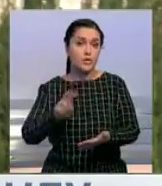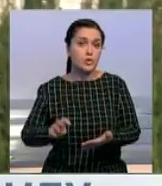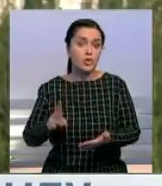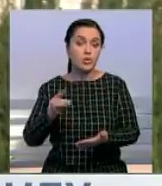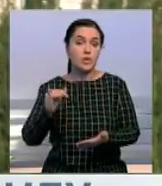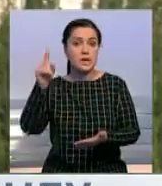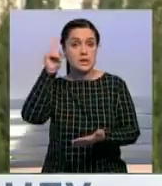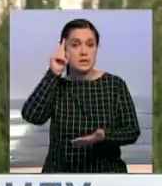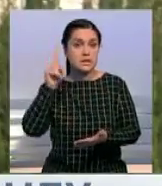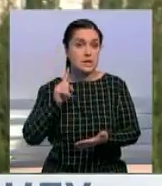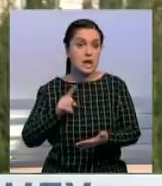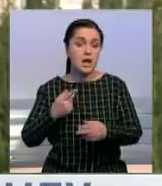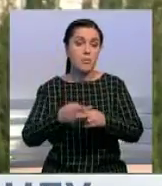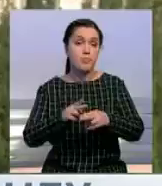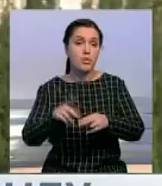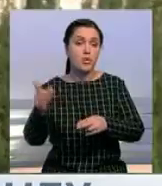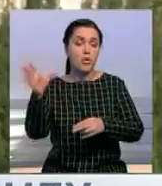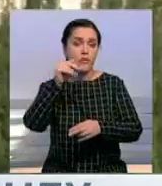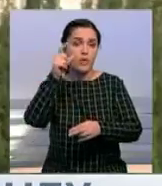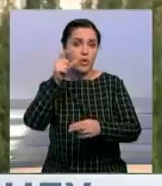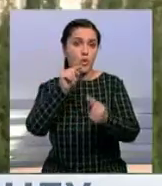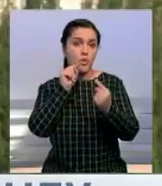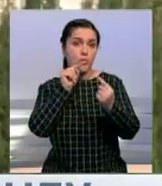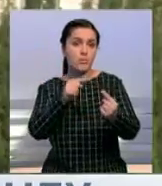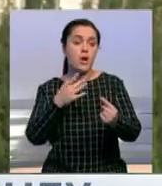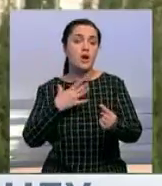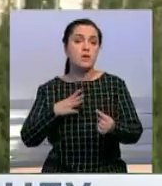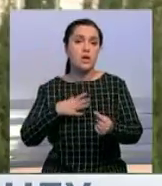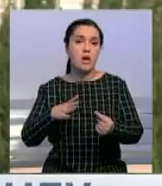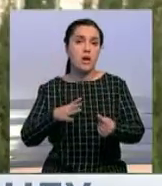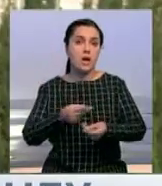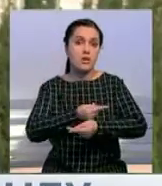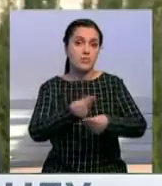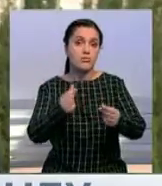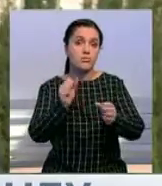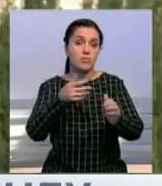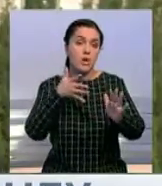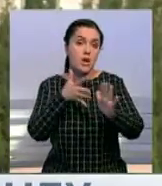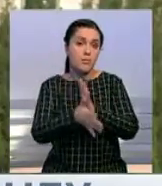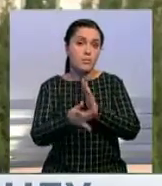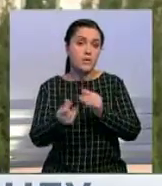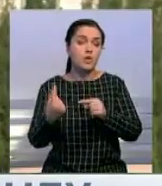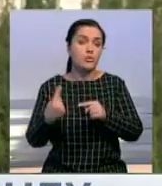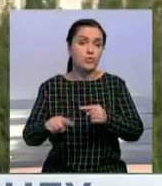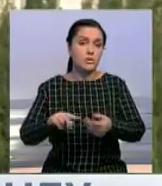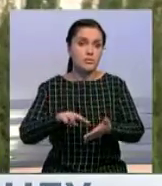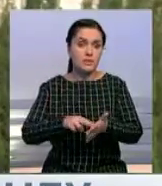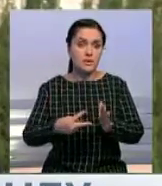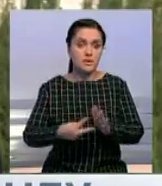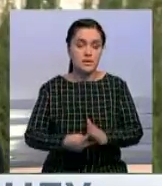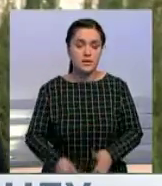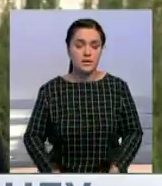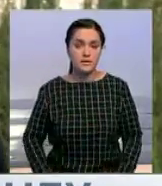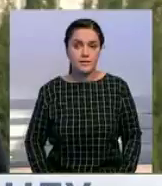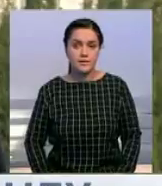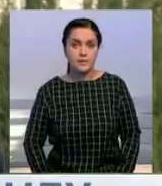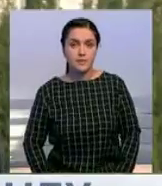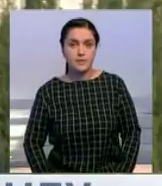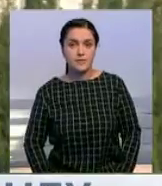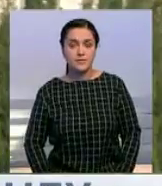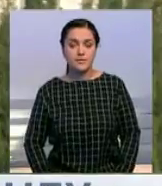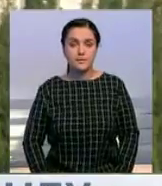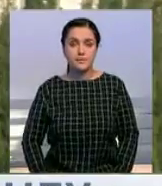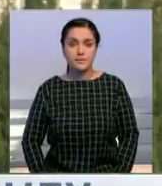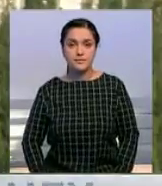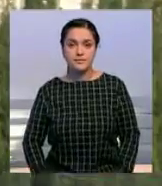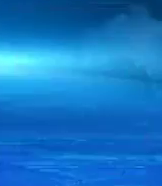в Израиле это, правда, вызвало волну возмущения. Мол, такие деньги могли бы потратить и на другие цели. Сергей Услендер,